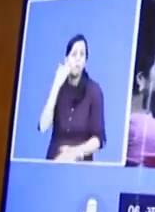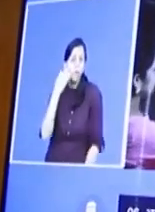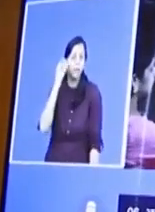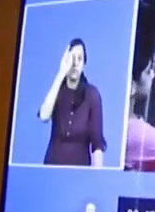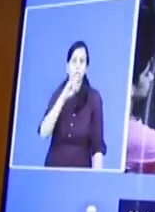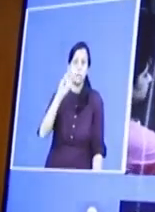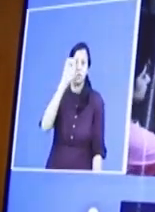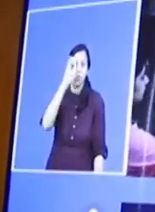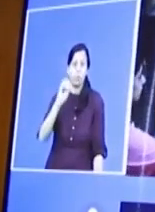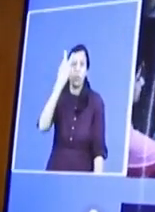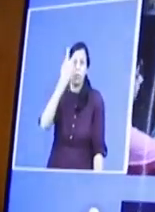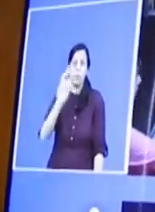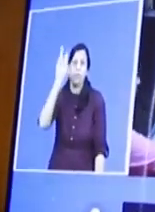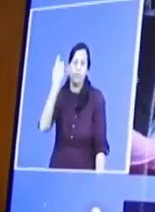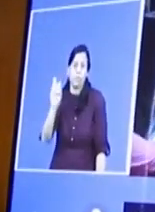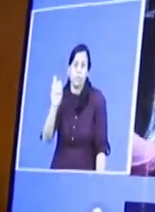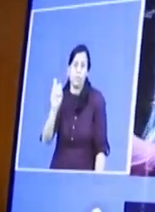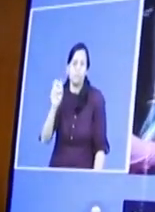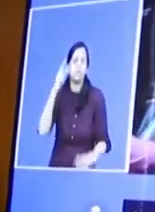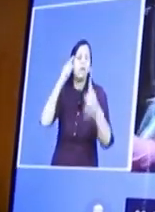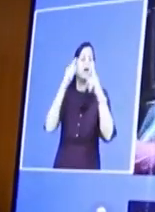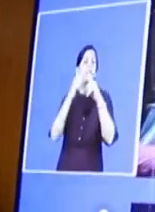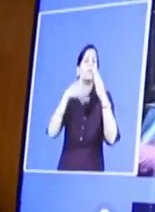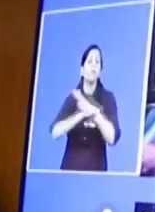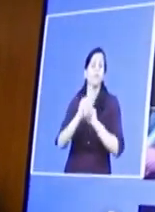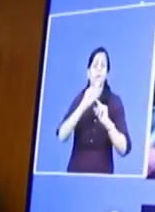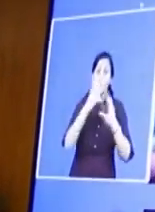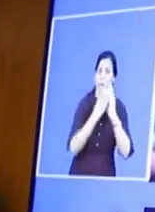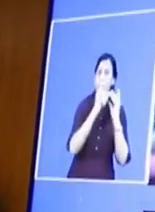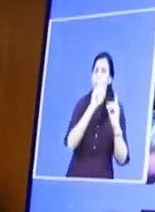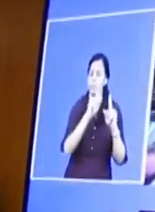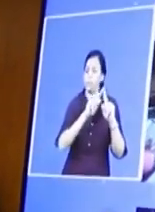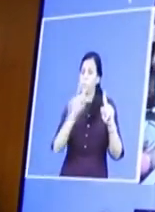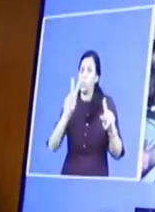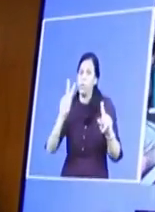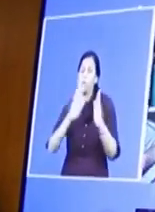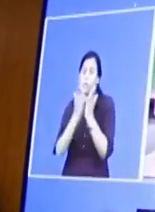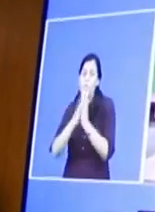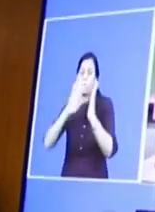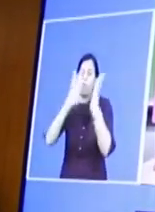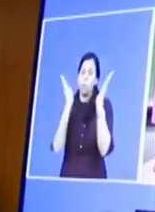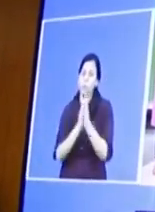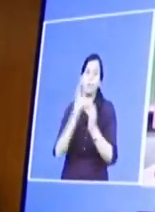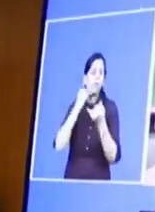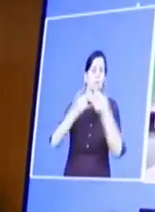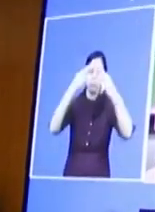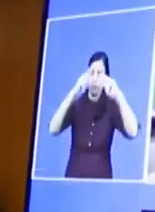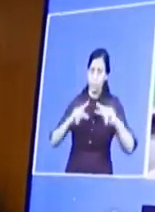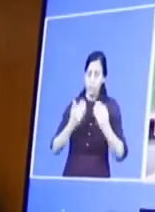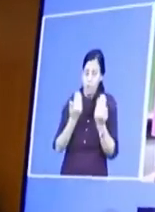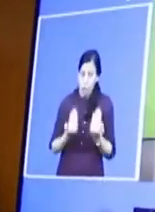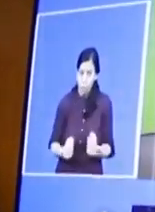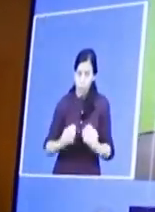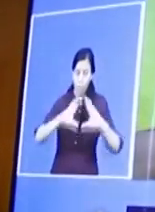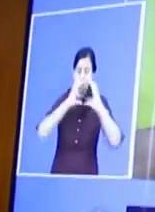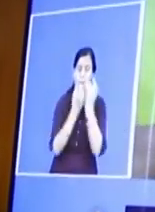समझौता ज्ञापन पर हस्ताक्षर किए गए, जिसके अंतर्गत कक्षा 1 से 12 तक की पाठ्य पुस्तकों को ISL में अनुवाद करने का लक्ष्य रखा